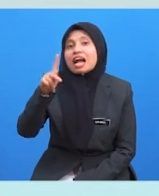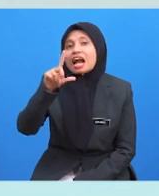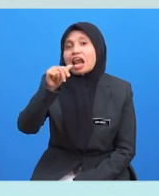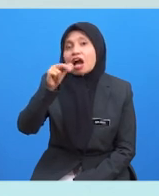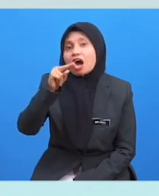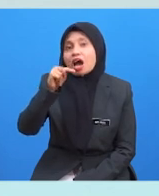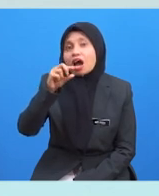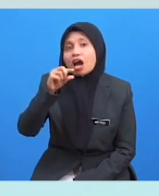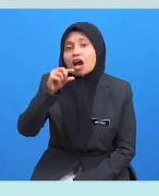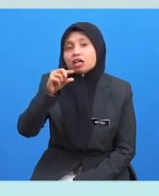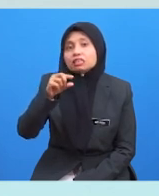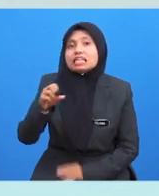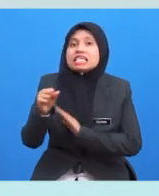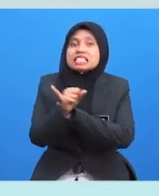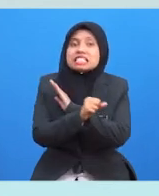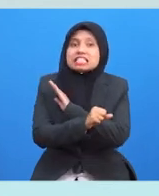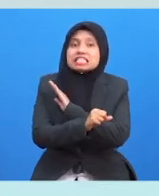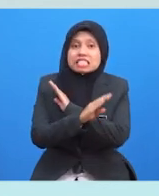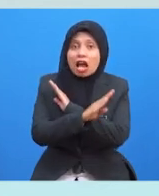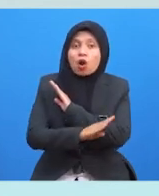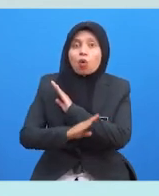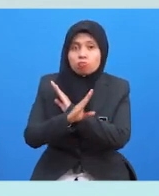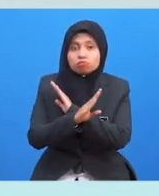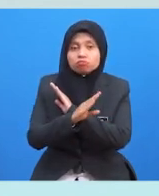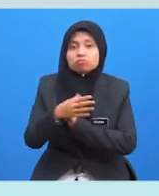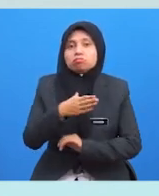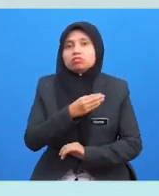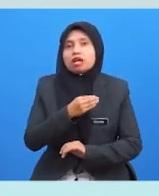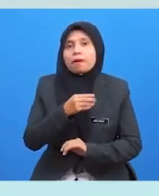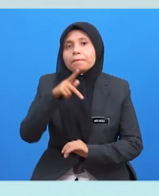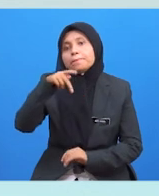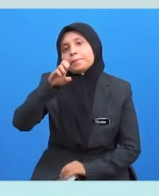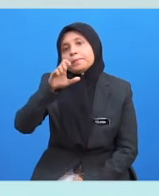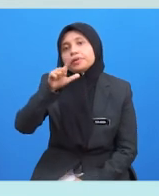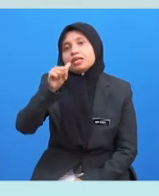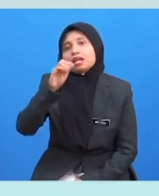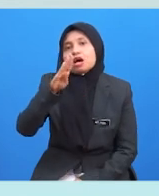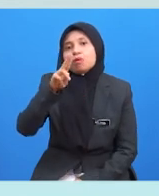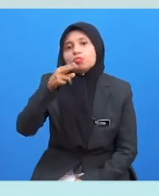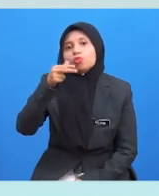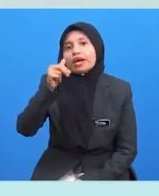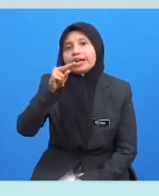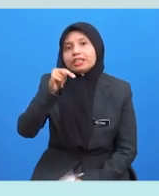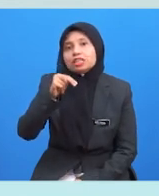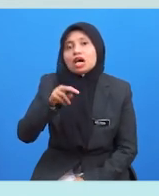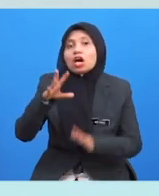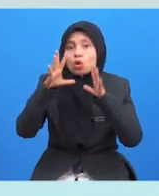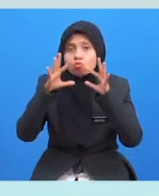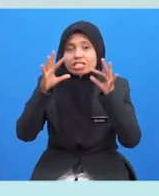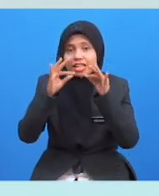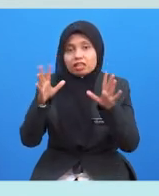Kontena, Teluk Sepanggar, Sabah dan Pelabuhan Kuching, Sarawak.